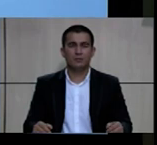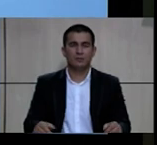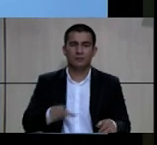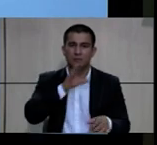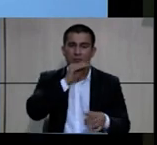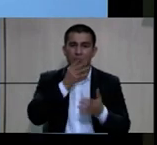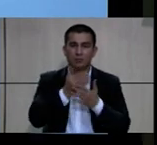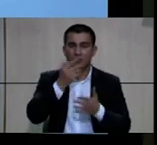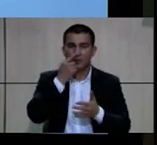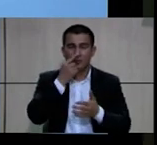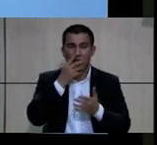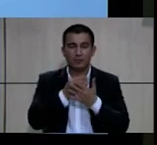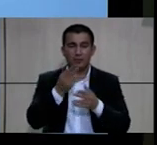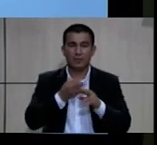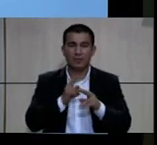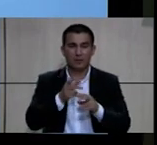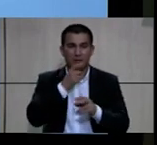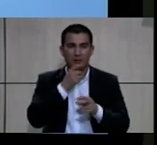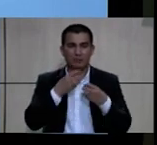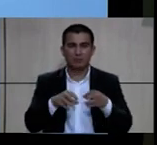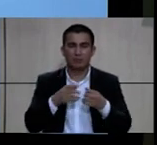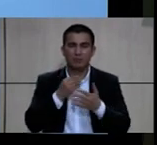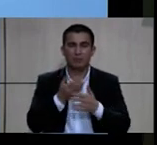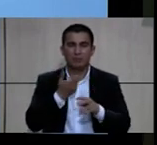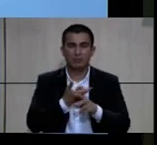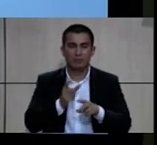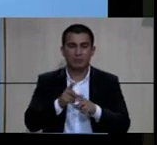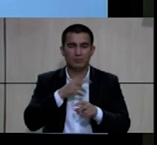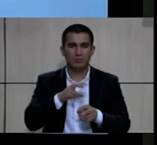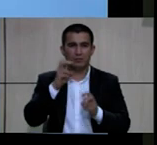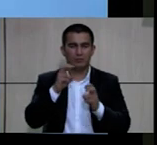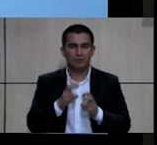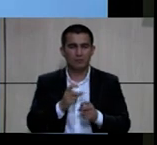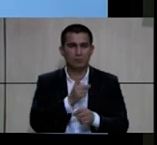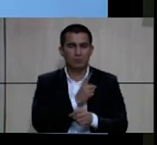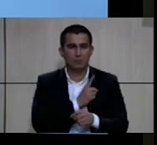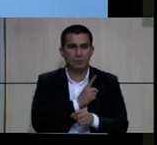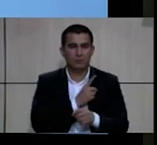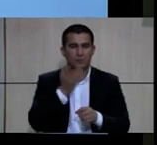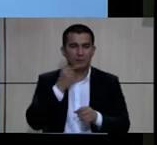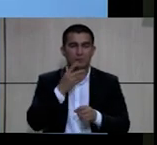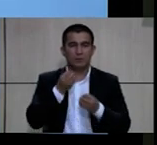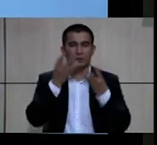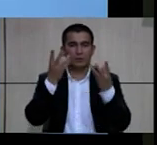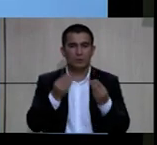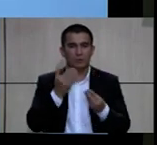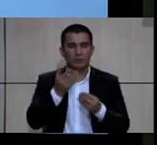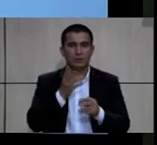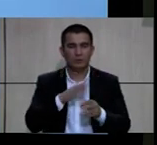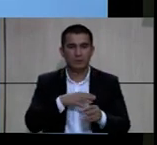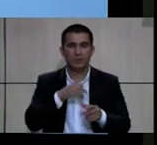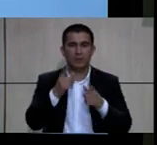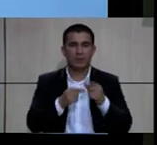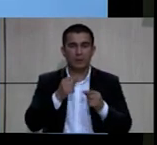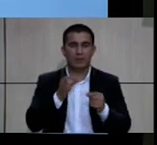O'rdak burunlar tuxum qo'yib, uni bosib yotadi. Lekin tuxumdan chiqqan bolalarini sut